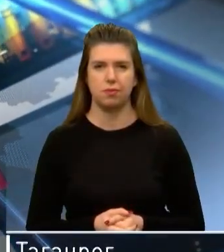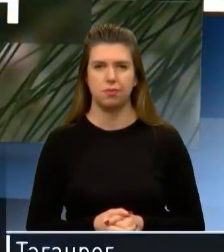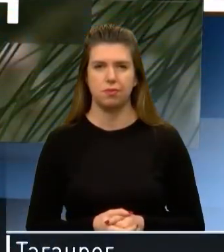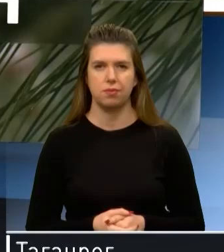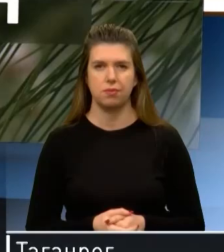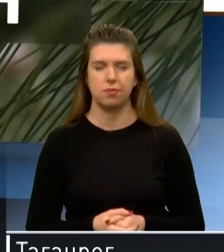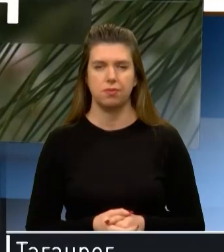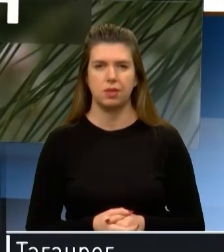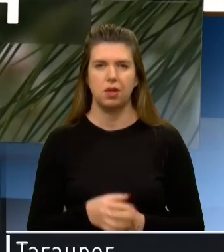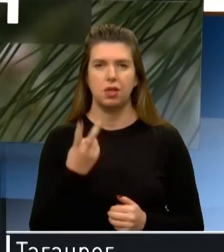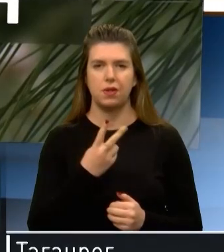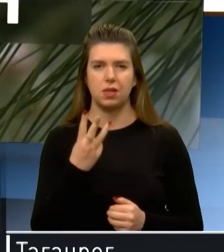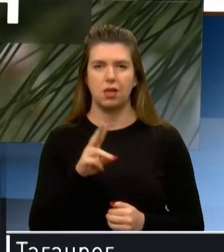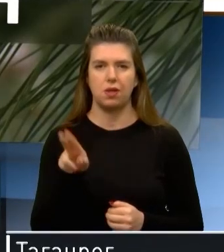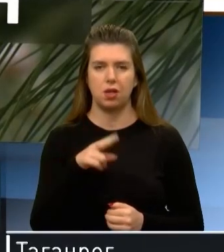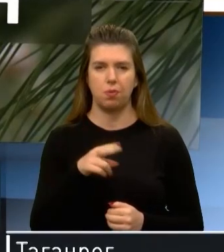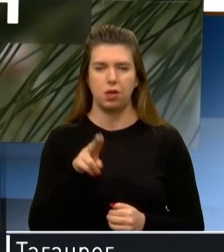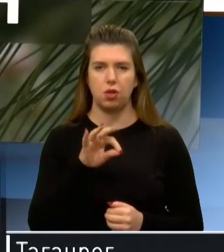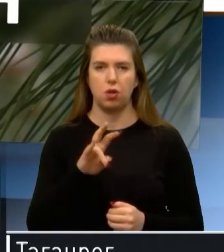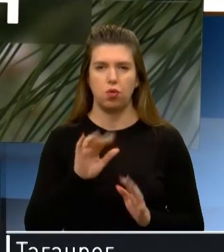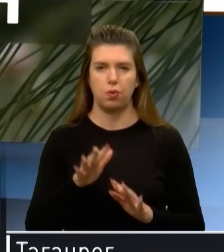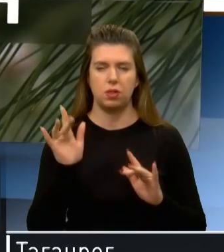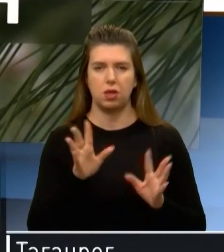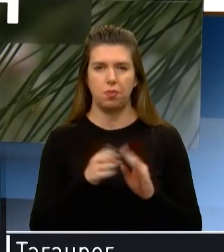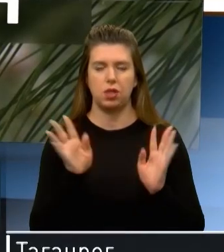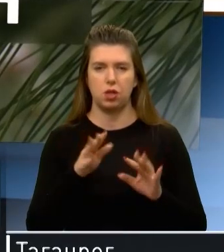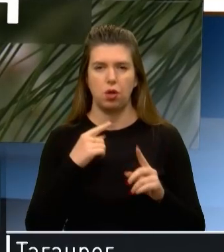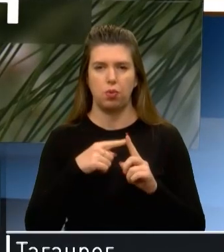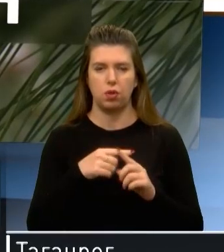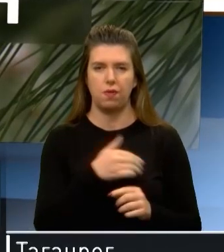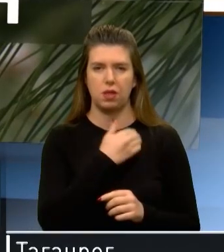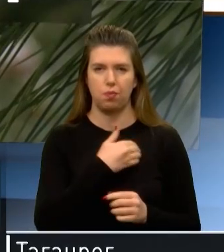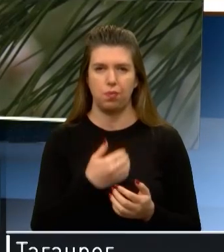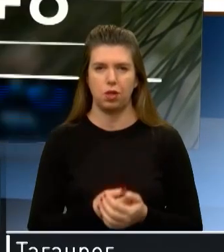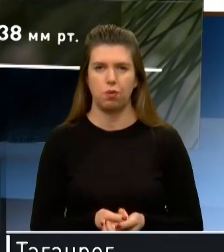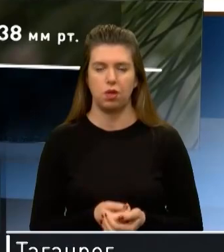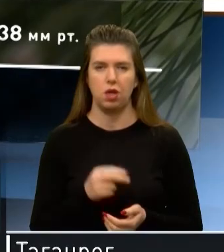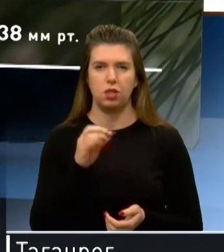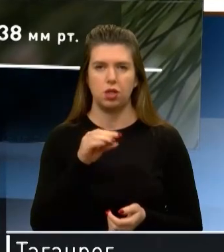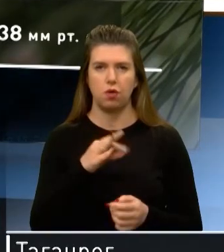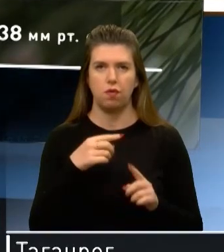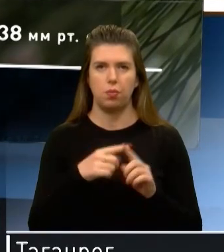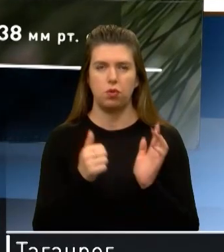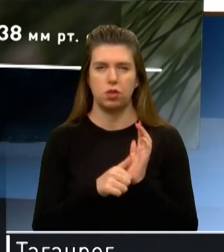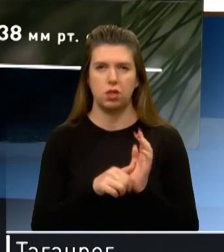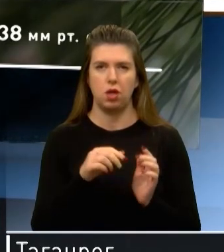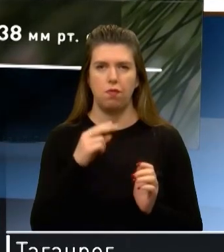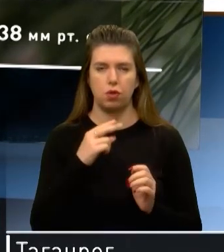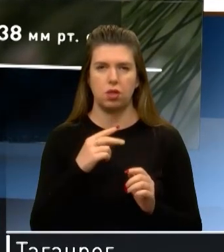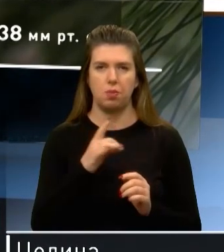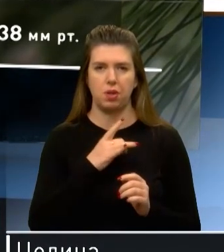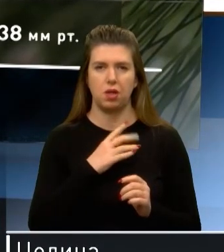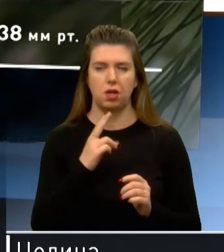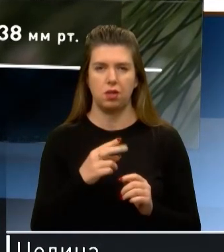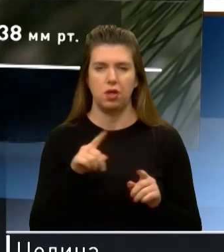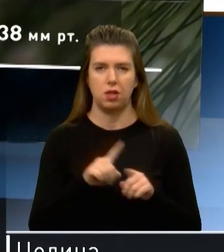встречи 23 декабря на Дону будет снег с дождём и плюсовая температура в Чертково П6 в вёшенской и Белой